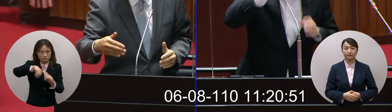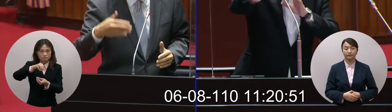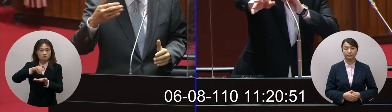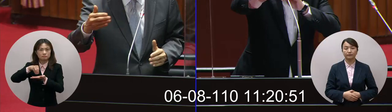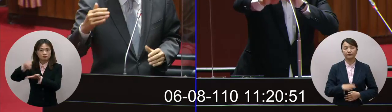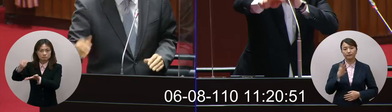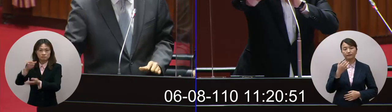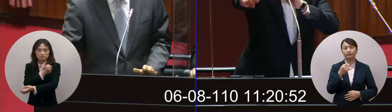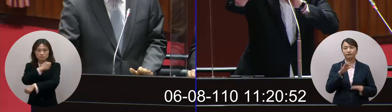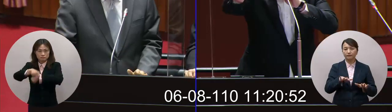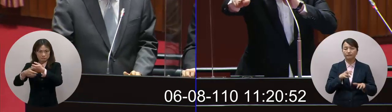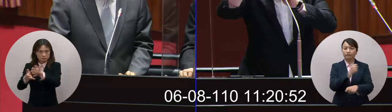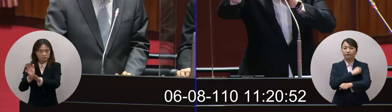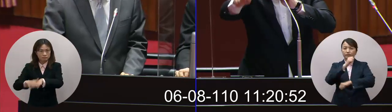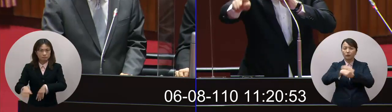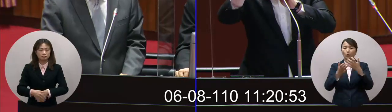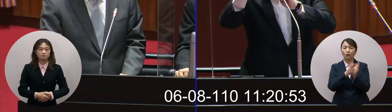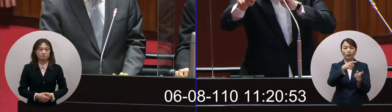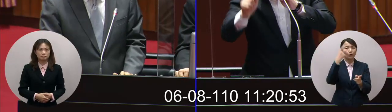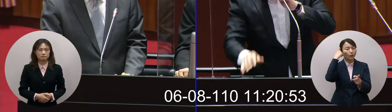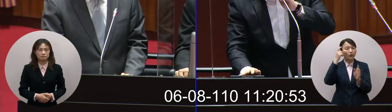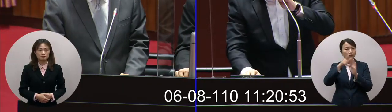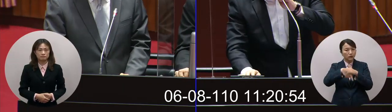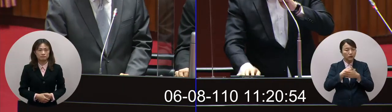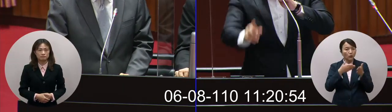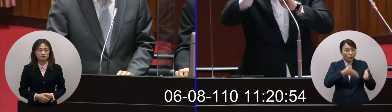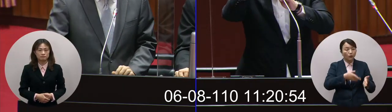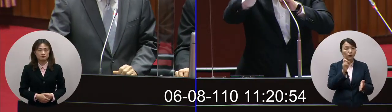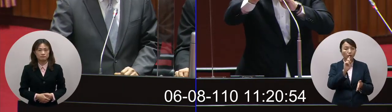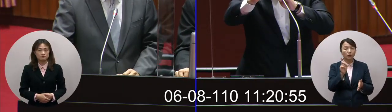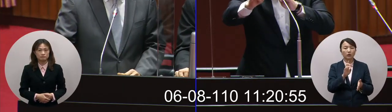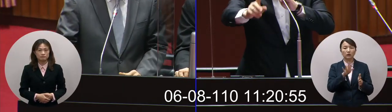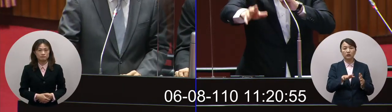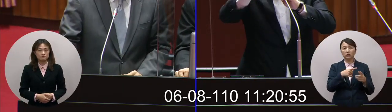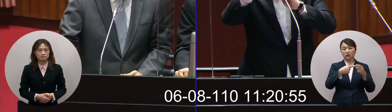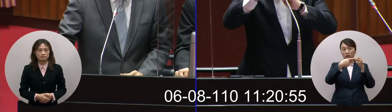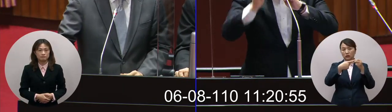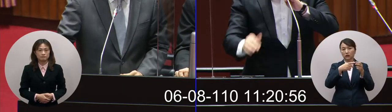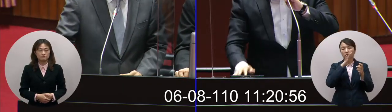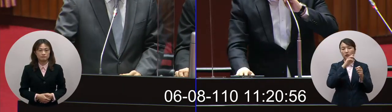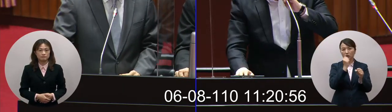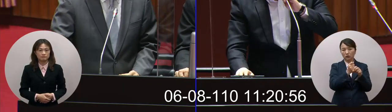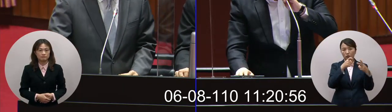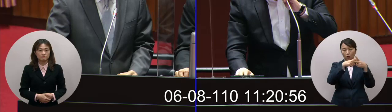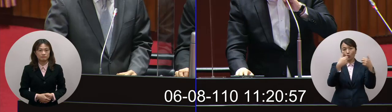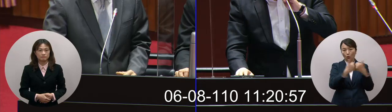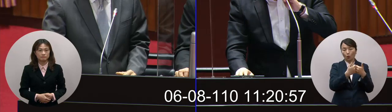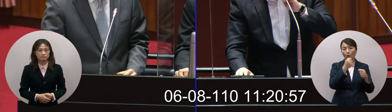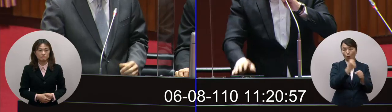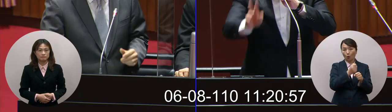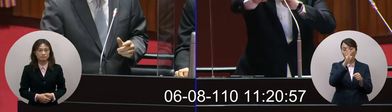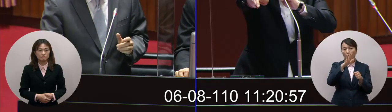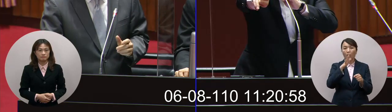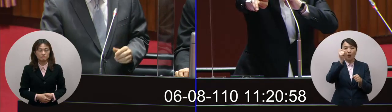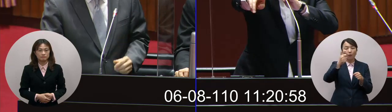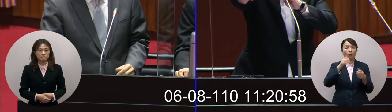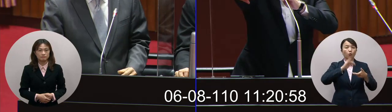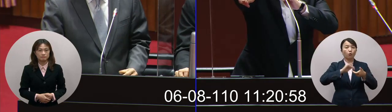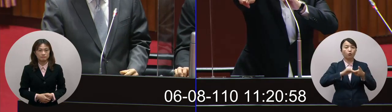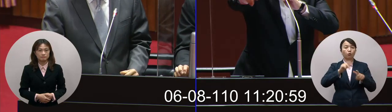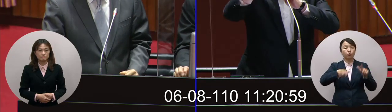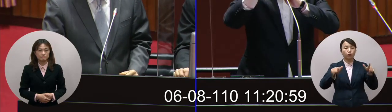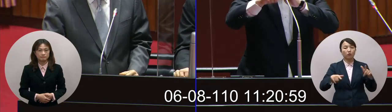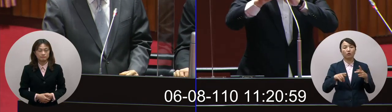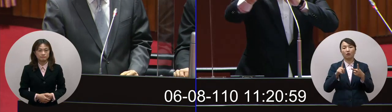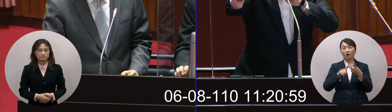勾稽劳保。 可是现在劳动部他们意思，他们的职有在处理什么？处理第一个是职业工会的人，无一定雇主。第二种呢是